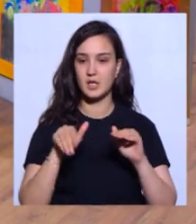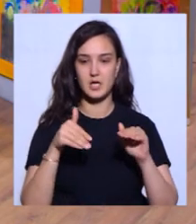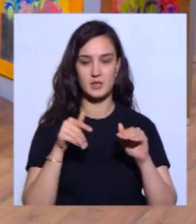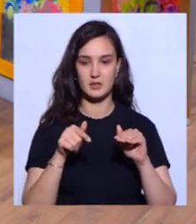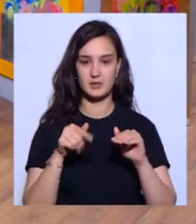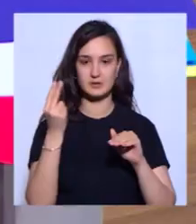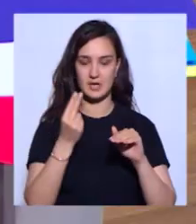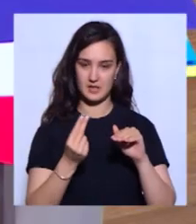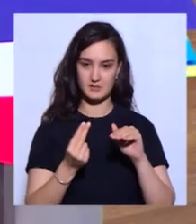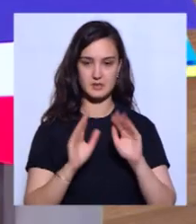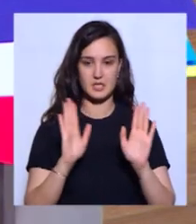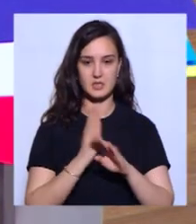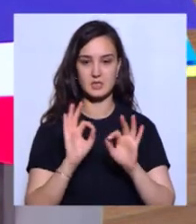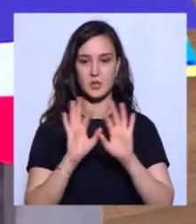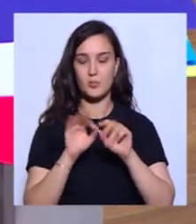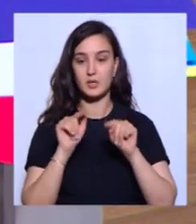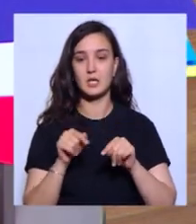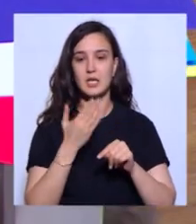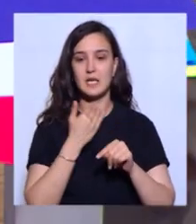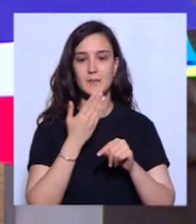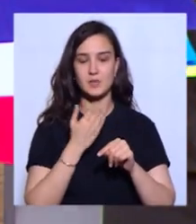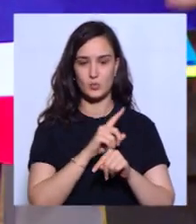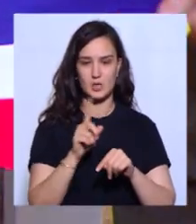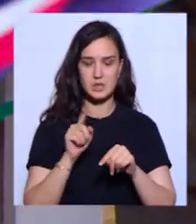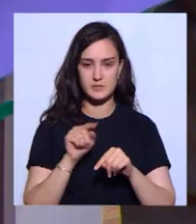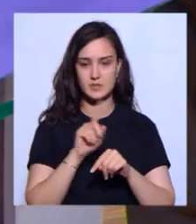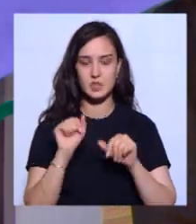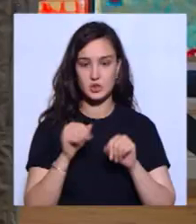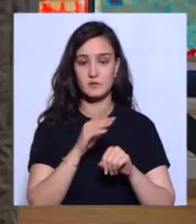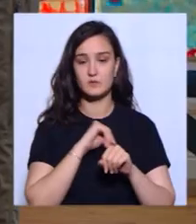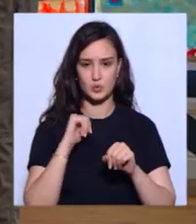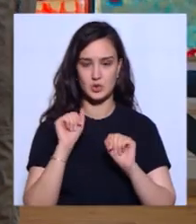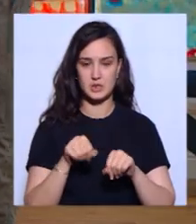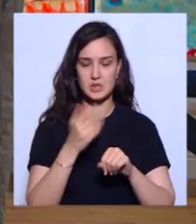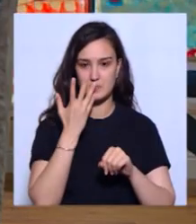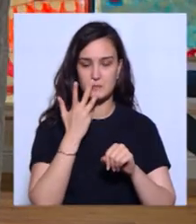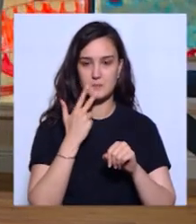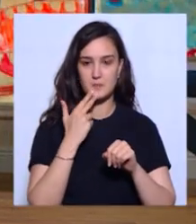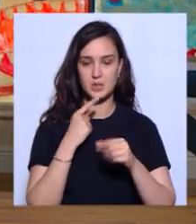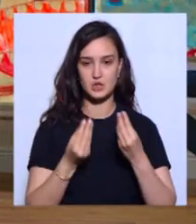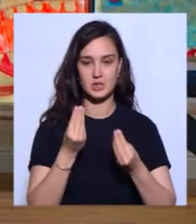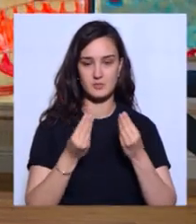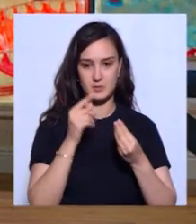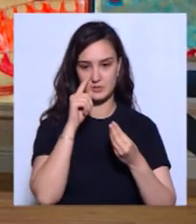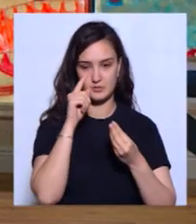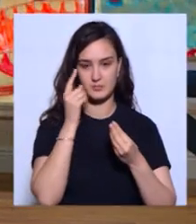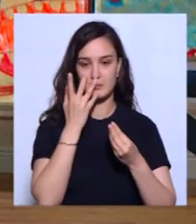არის ლაპარაკი, აქ არის ელემენტარული რაღაცებს, რომლითაც თქვენ შეგიძლიათ ფერში ითამაშოთ, ფერით